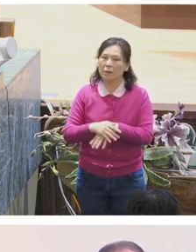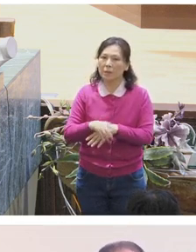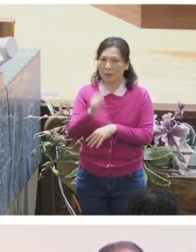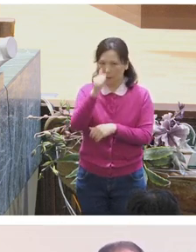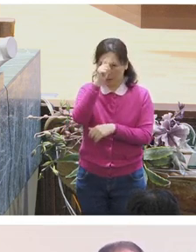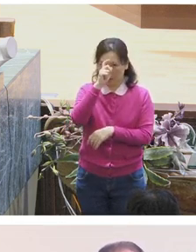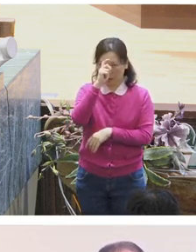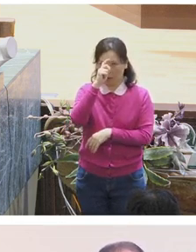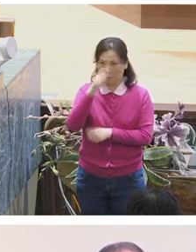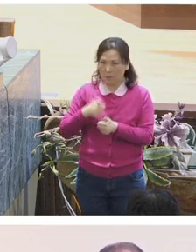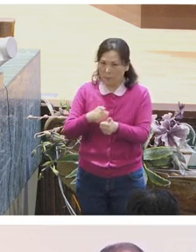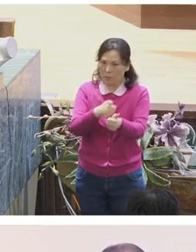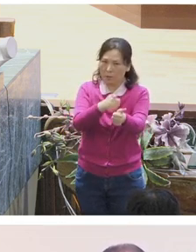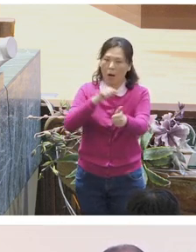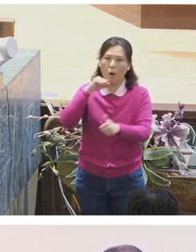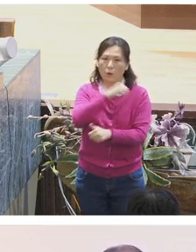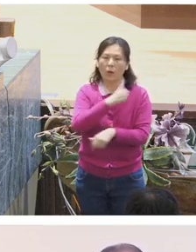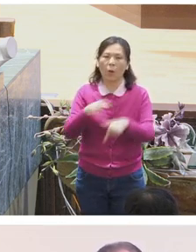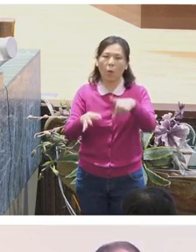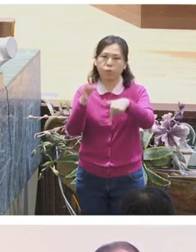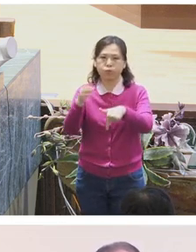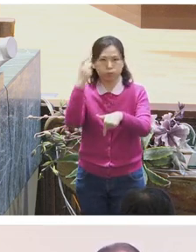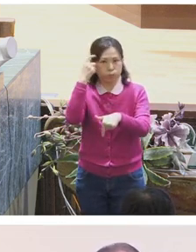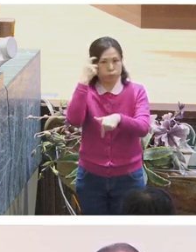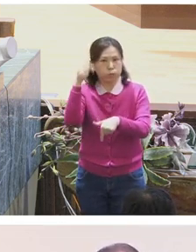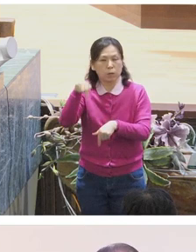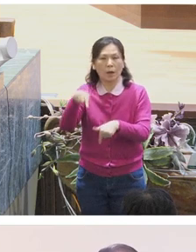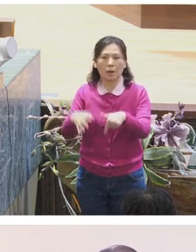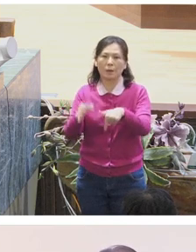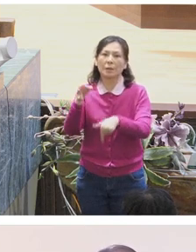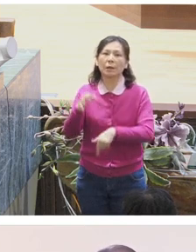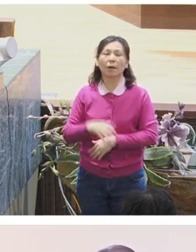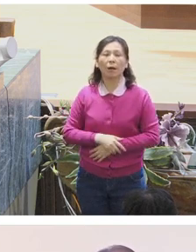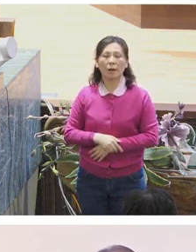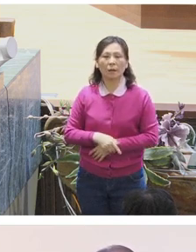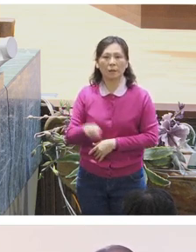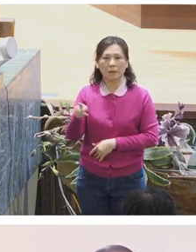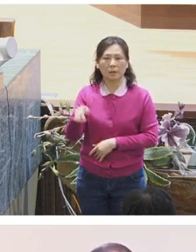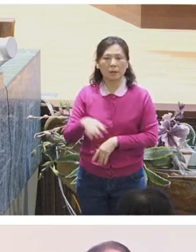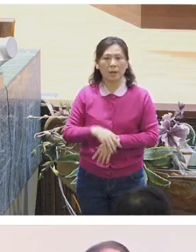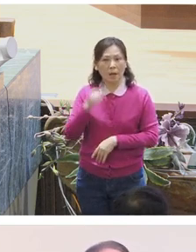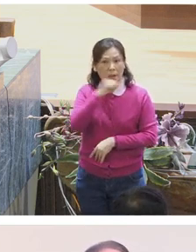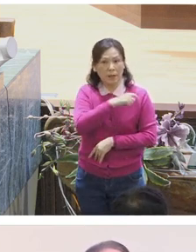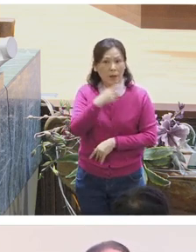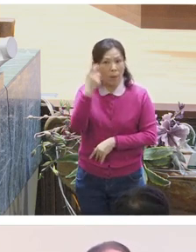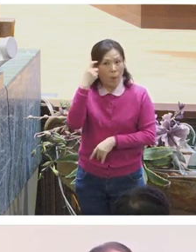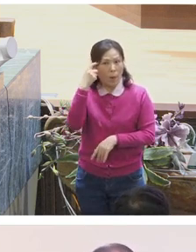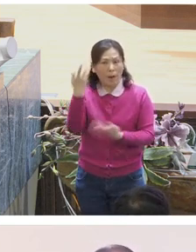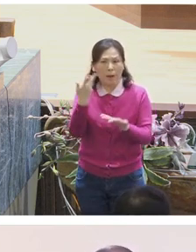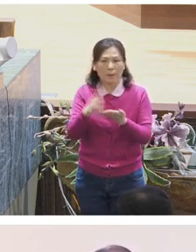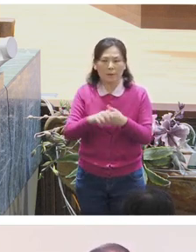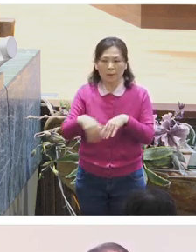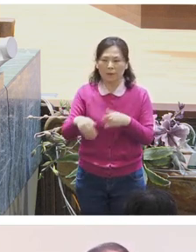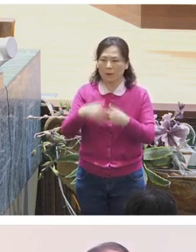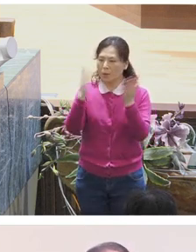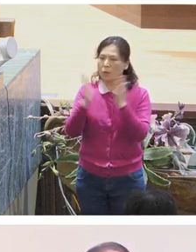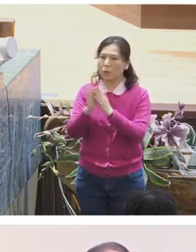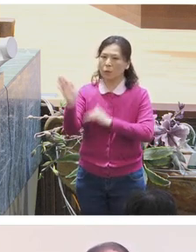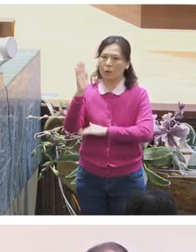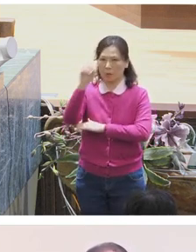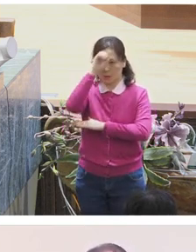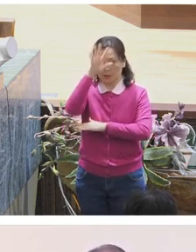值。台湾价值一定要是所有执政的优先要考虑